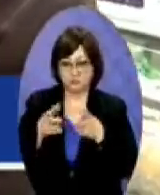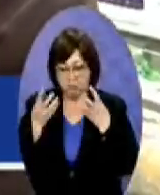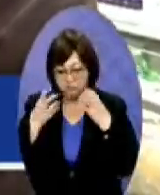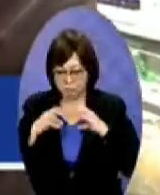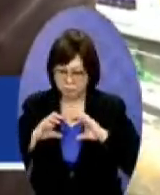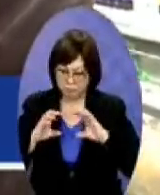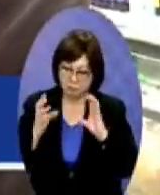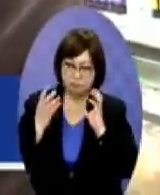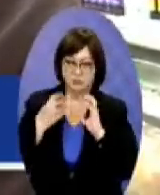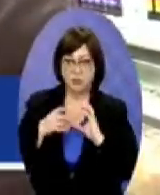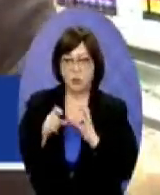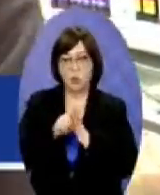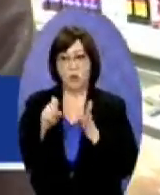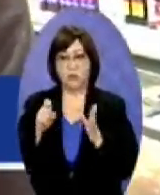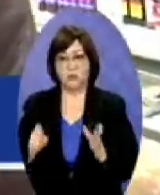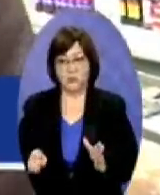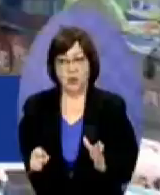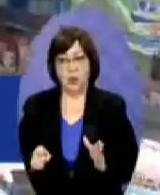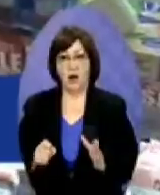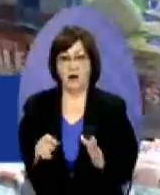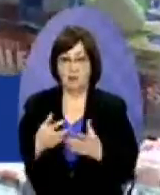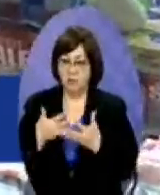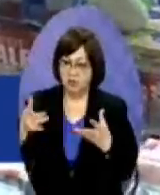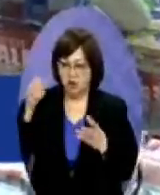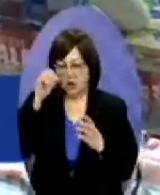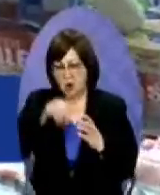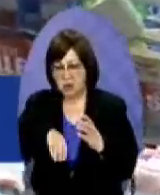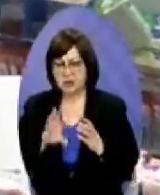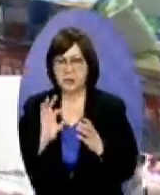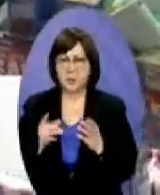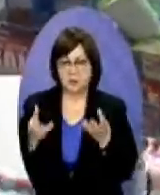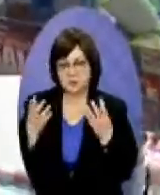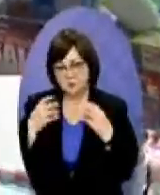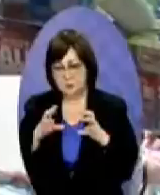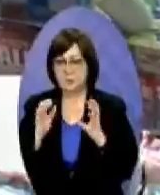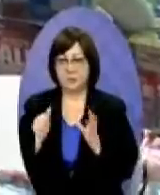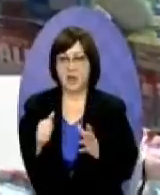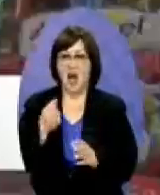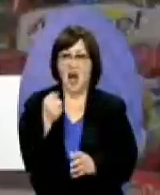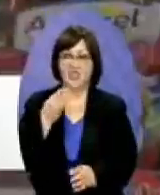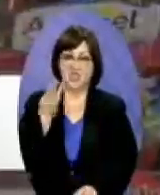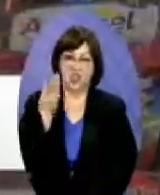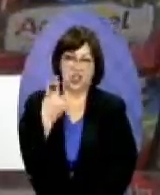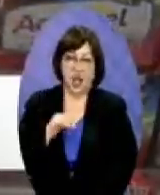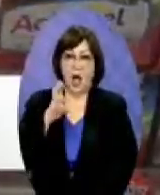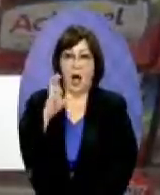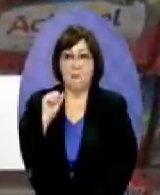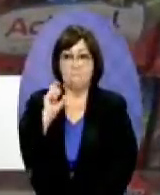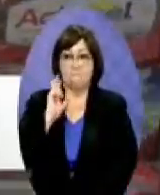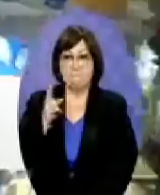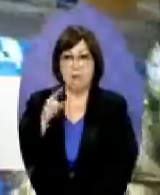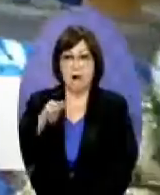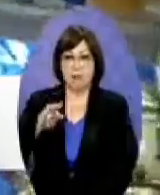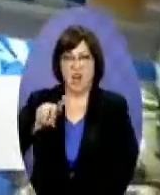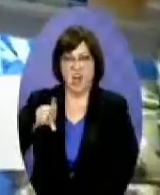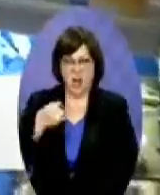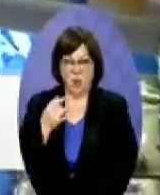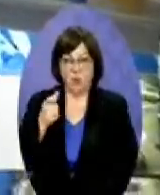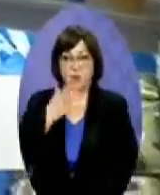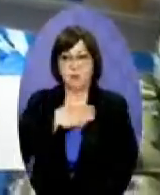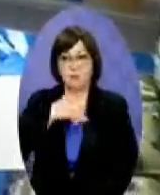ямар байгаа тэг хугацаа мохцоо анч бол тэр л. Тэгвэл ашигтай бактери бүхий хүний биеднэн шаардлагатай эрүүл